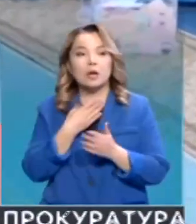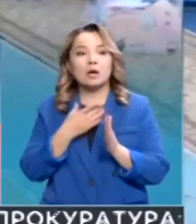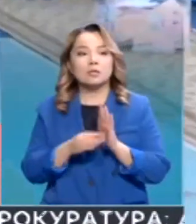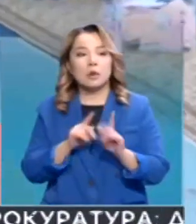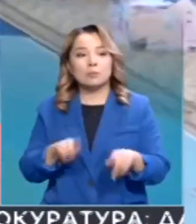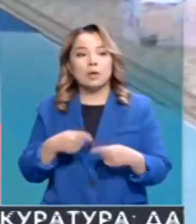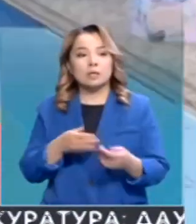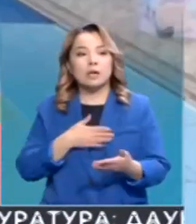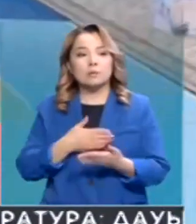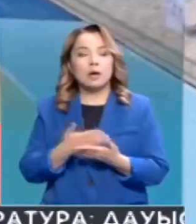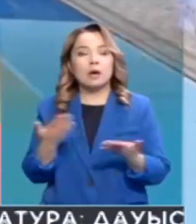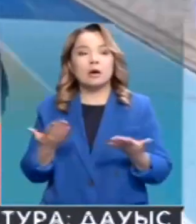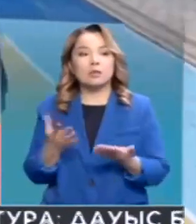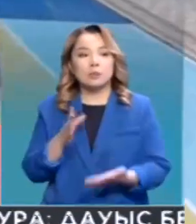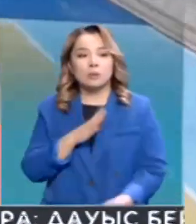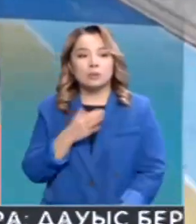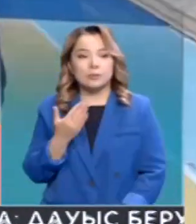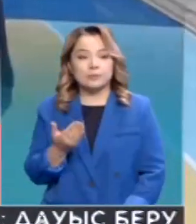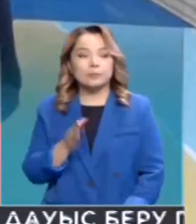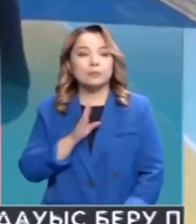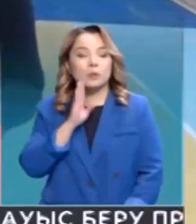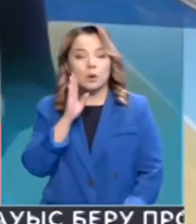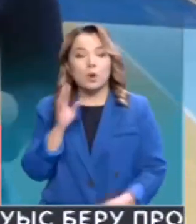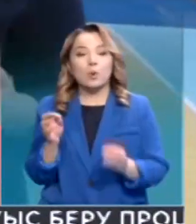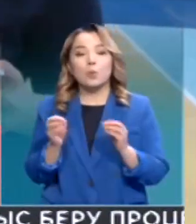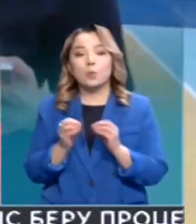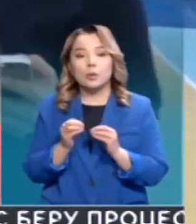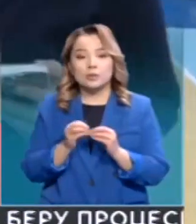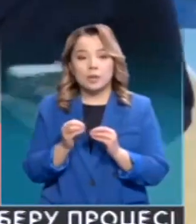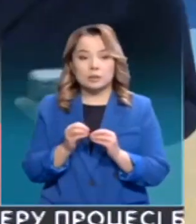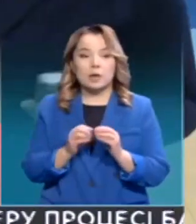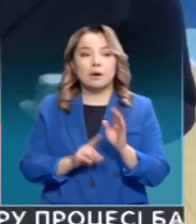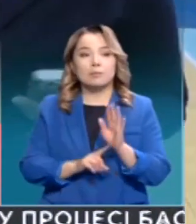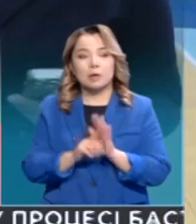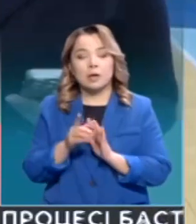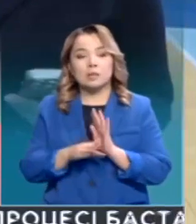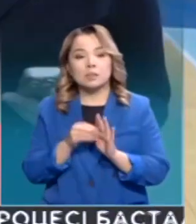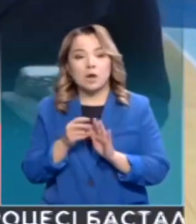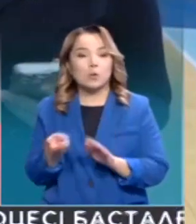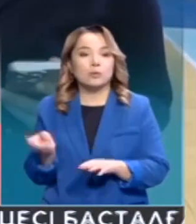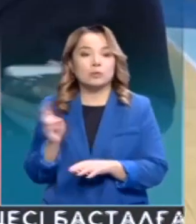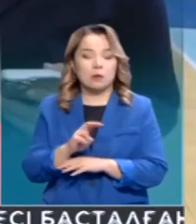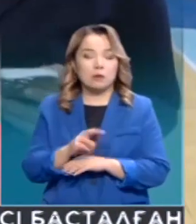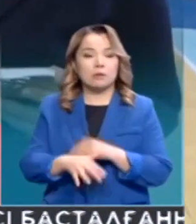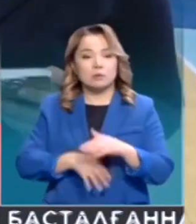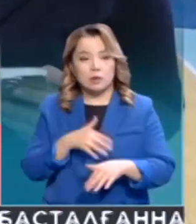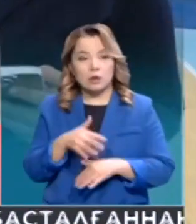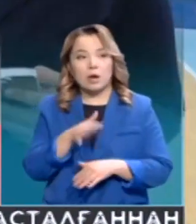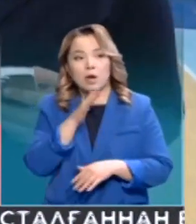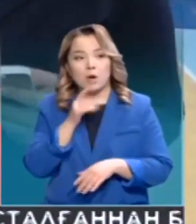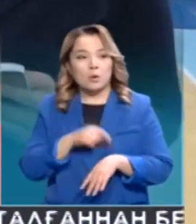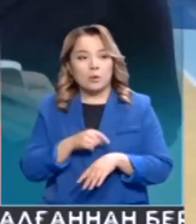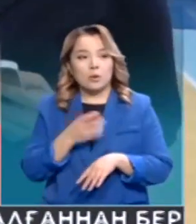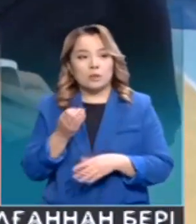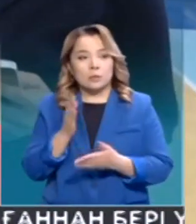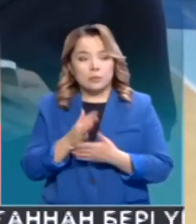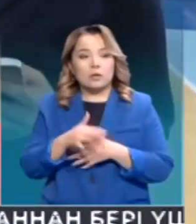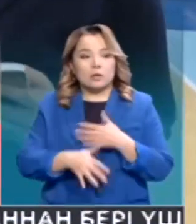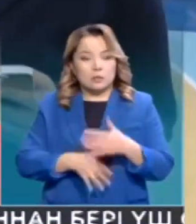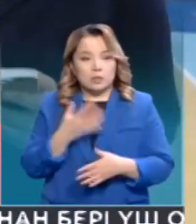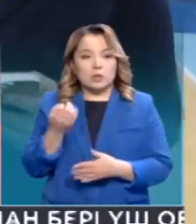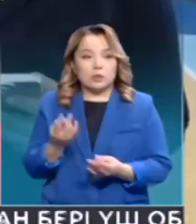берушілердің белсенділігі қалай болып жатыр? Таңертең 10-нан кейін сайлаушылар көп келді. Әлде уақытымыз бар, әлде келіп